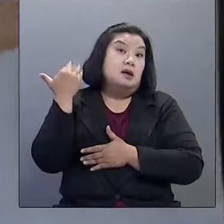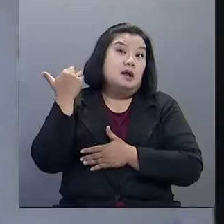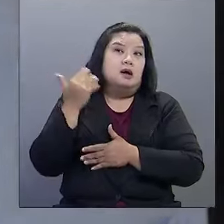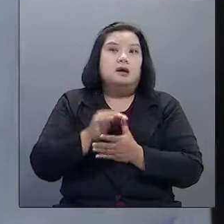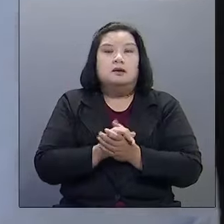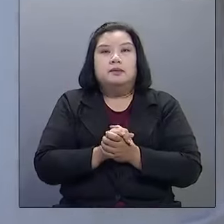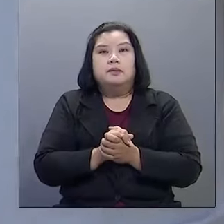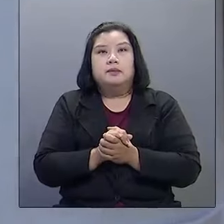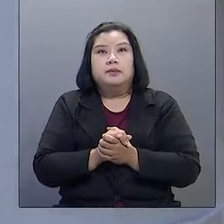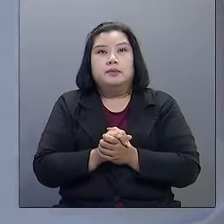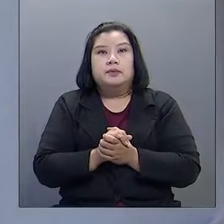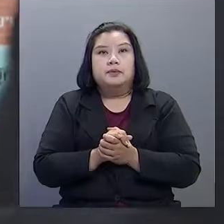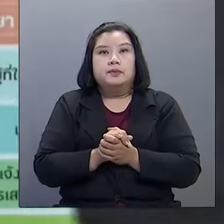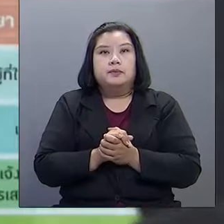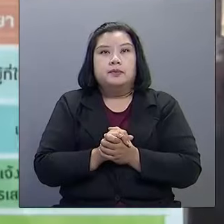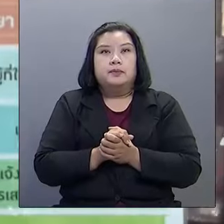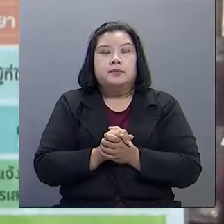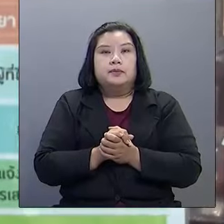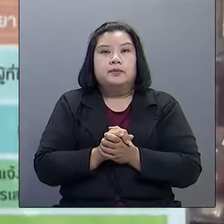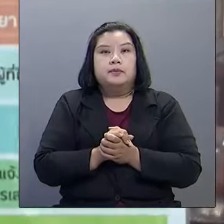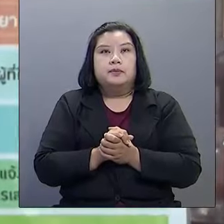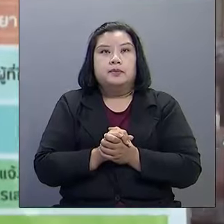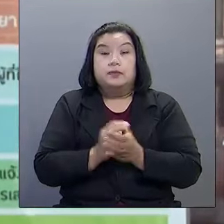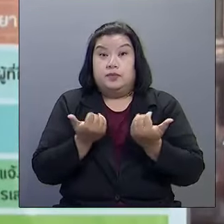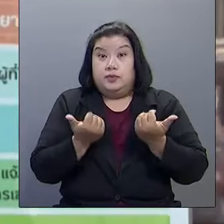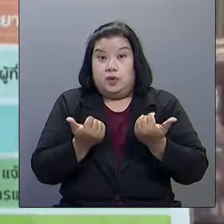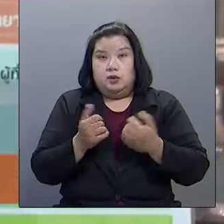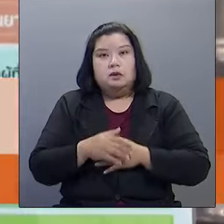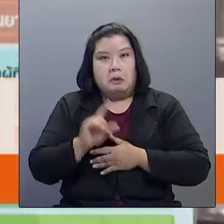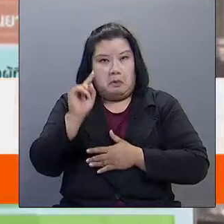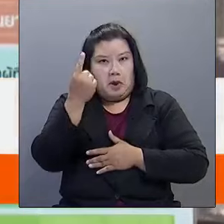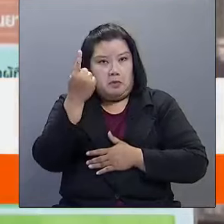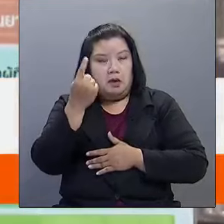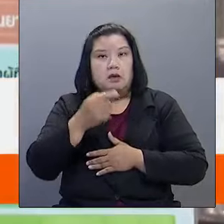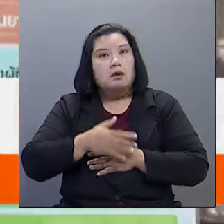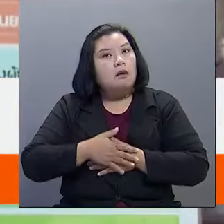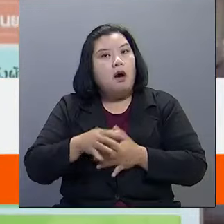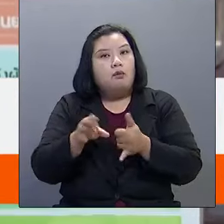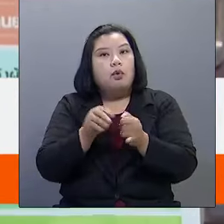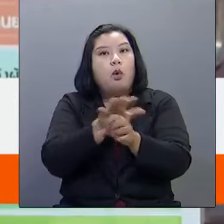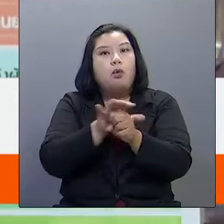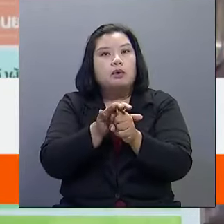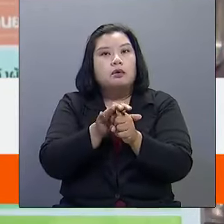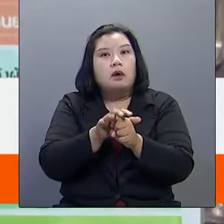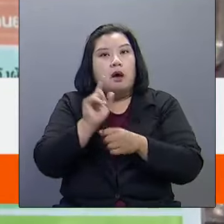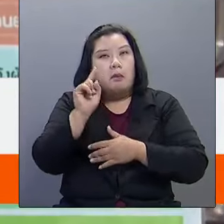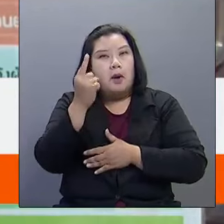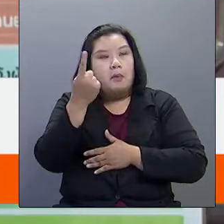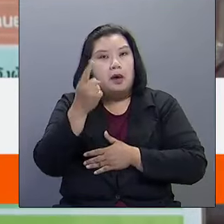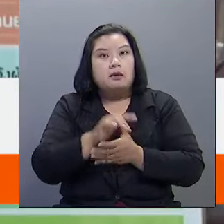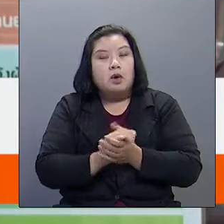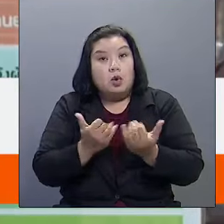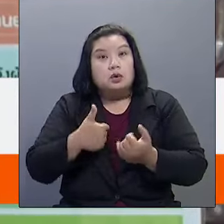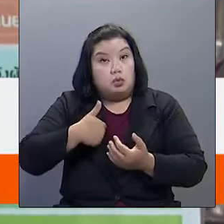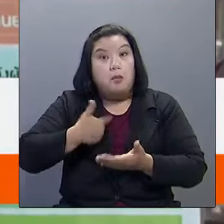มาค่ะช่วงนี้เหมือนกลับมาติดกันเยอะขึ้นครับผมก็บรรยากาศการ